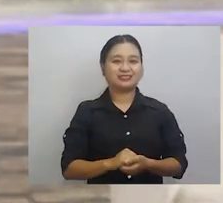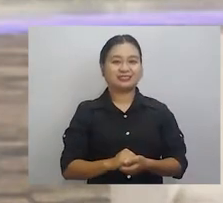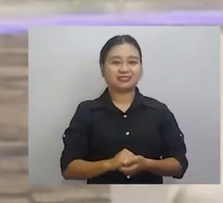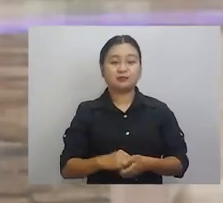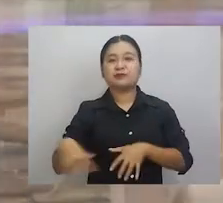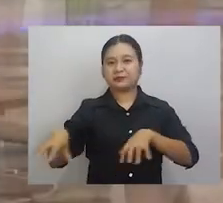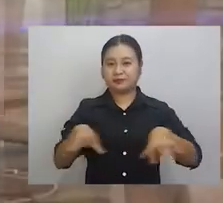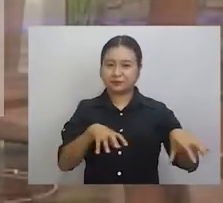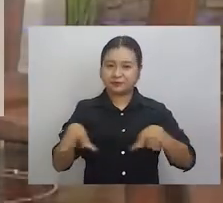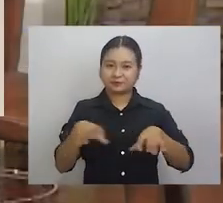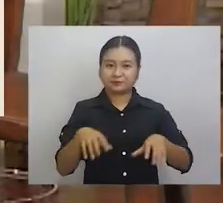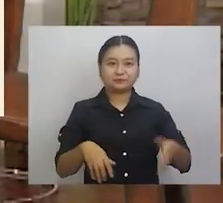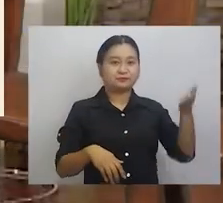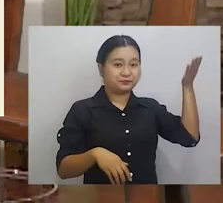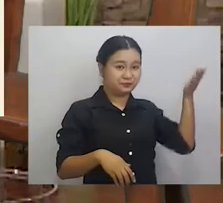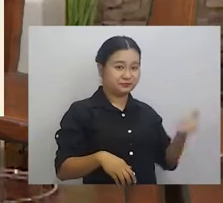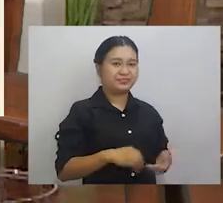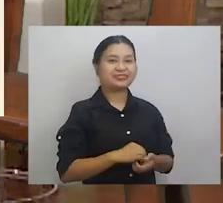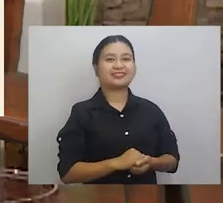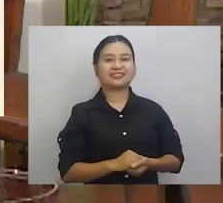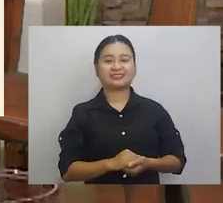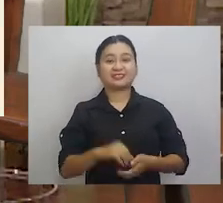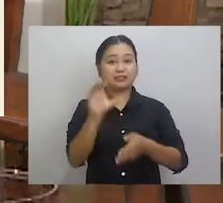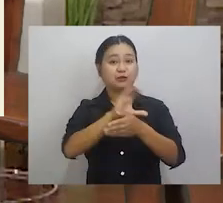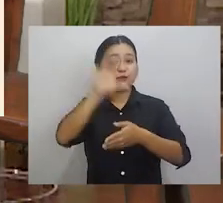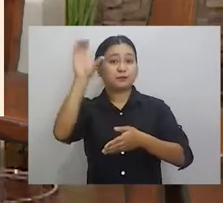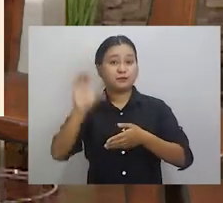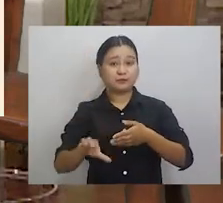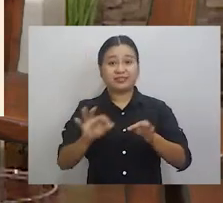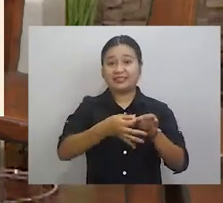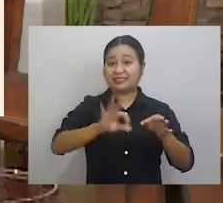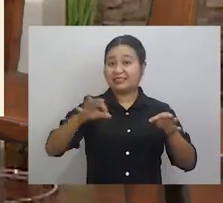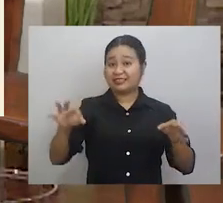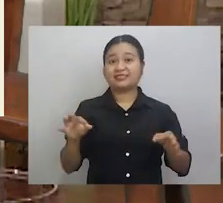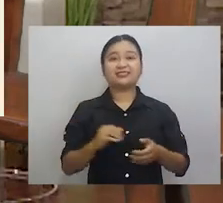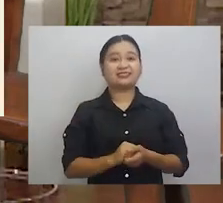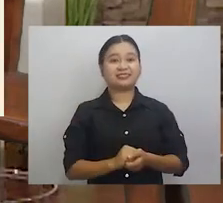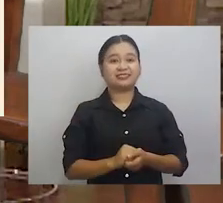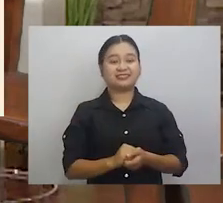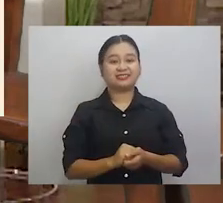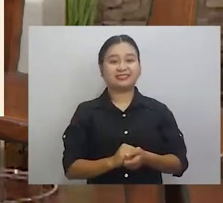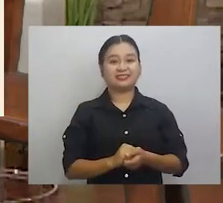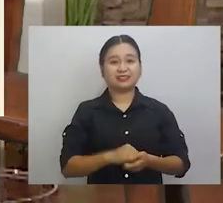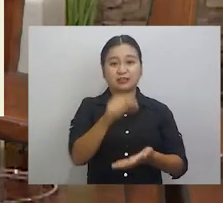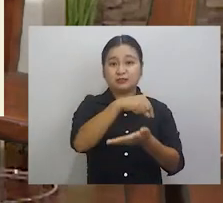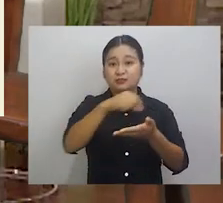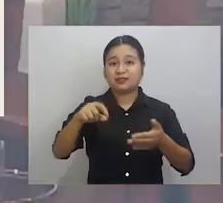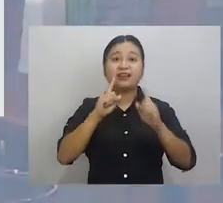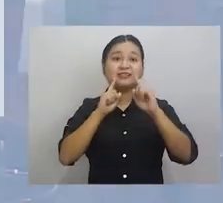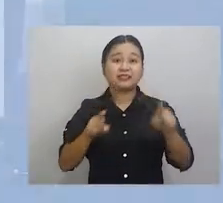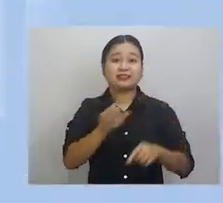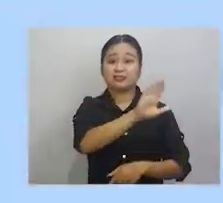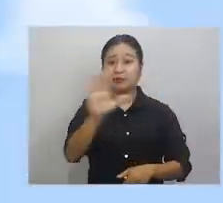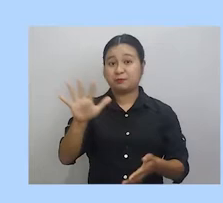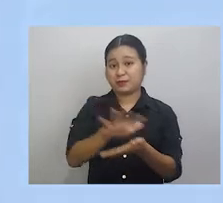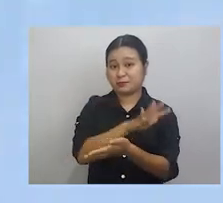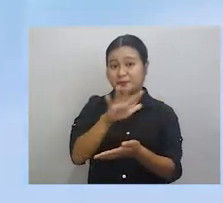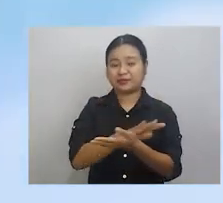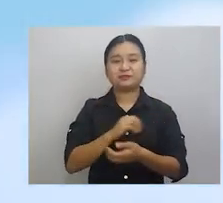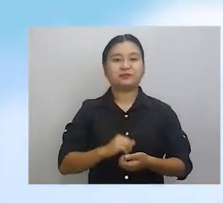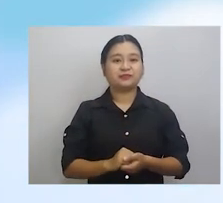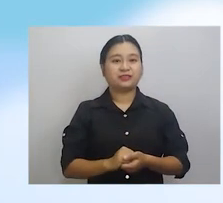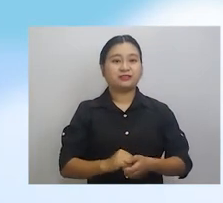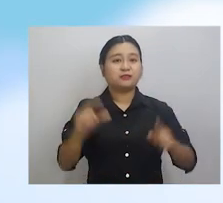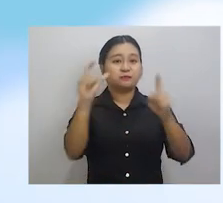inyong gagawin. Kumplituhin ang pangungusap. Isulat ang sagot sa inyong papel. Ang mga salita